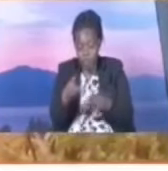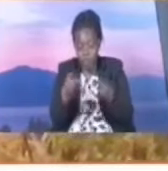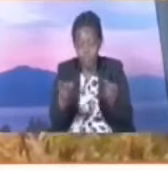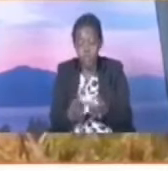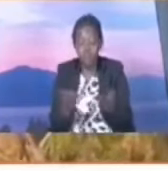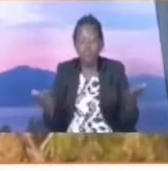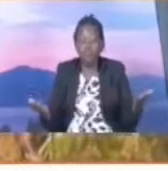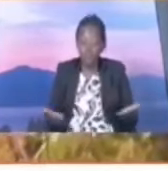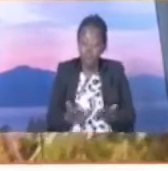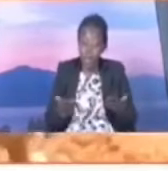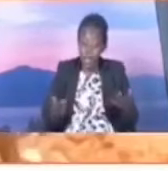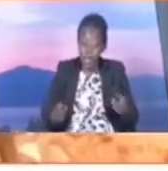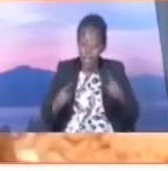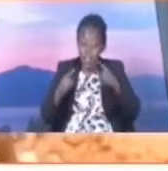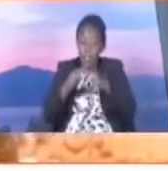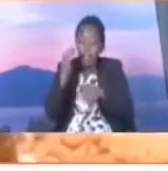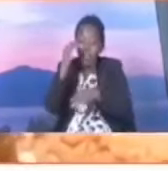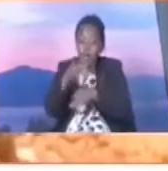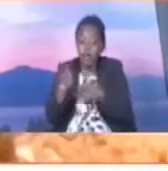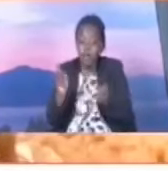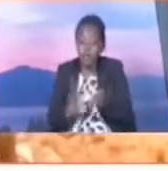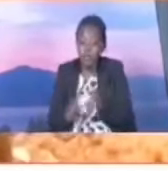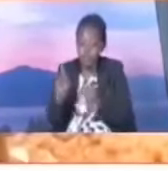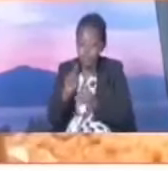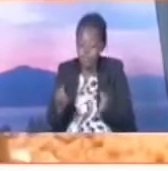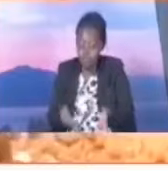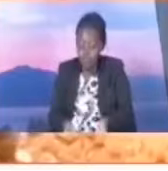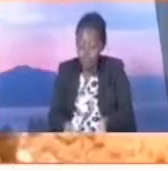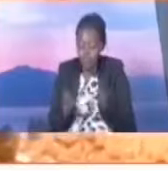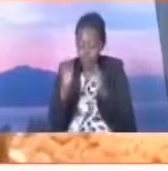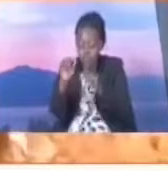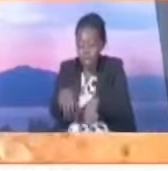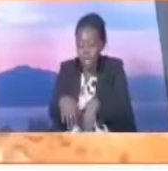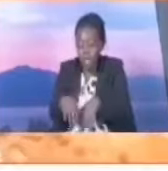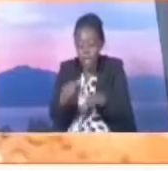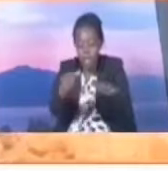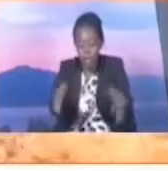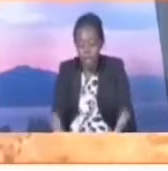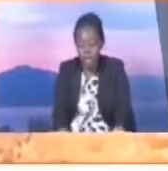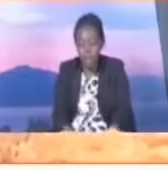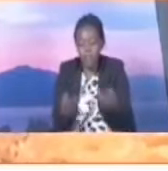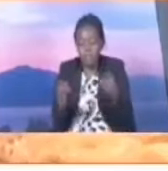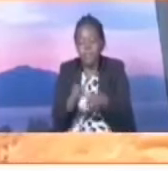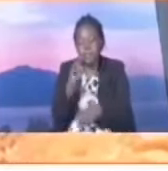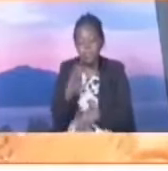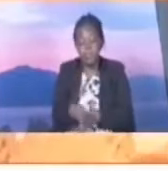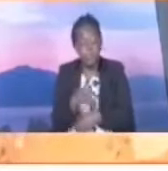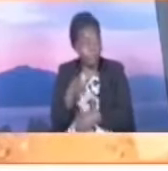amasabo era oluvannyuma abafunye abantu okusima nga bakozesa emikono nabo ne balemererwa.